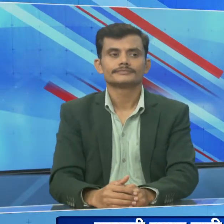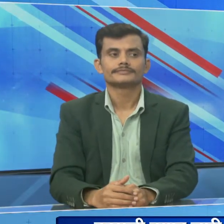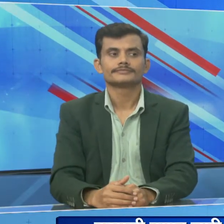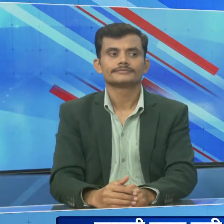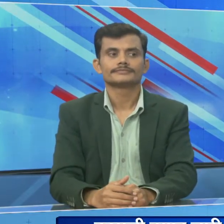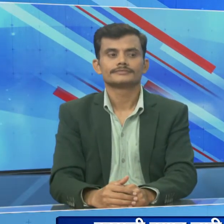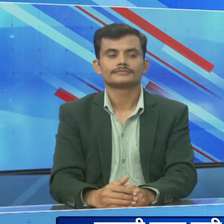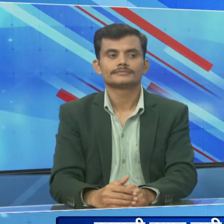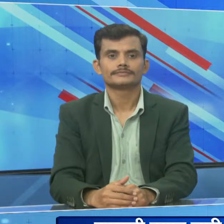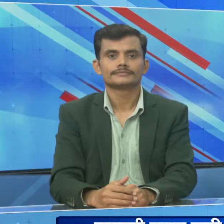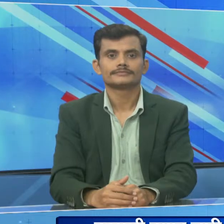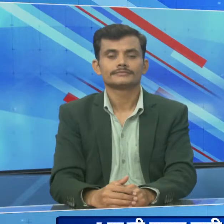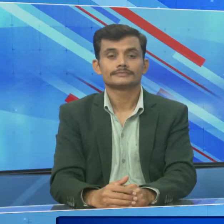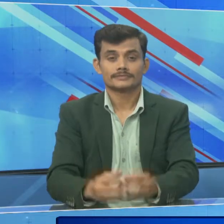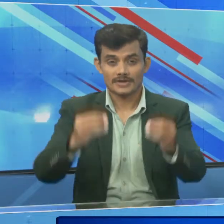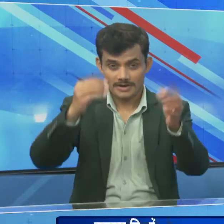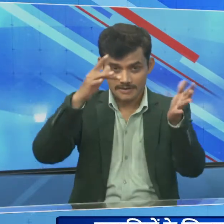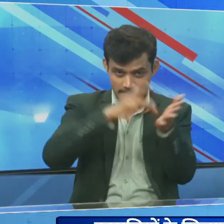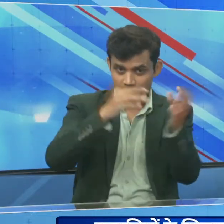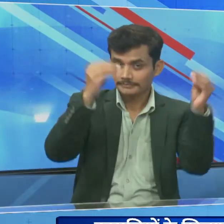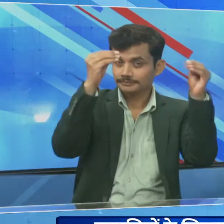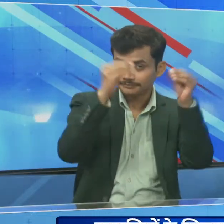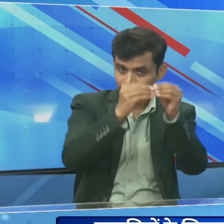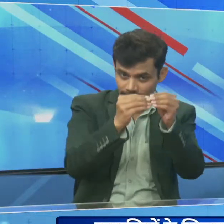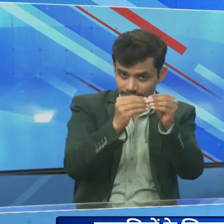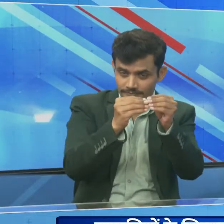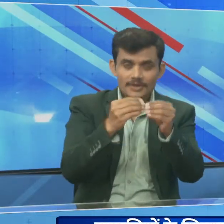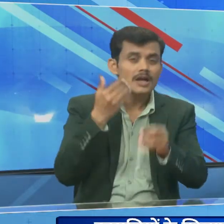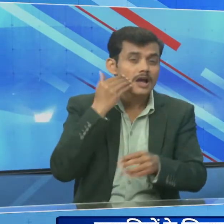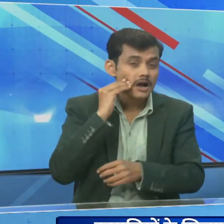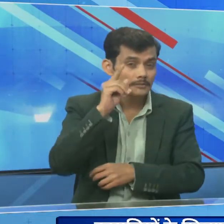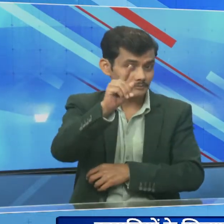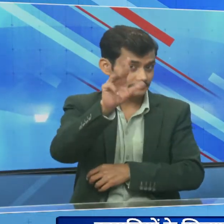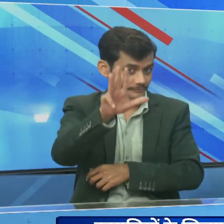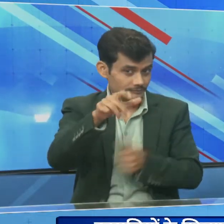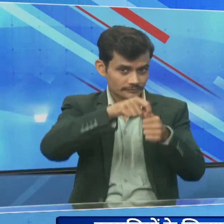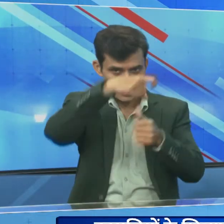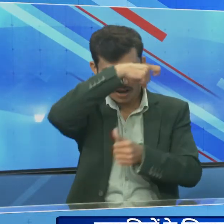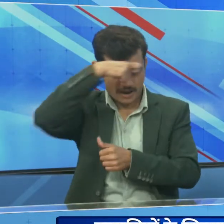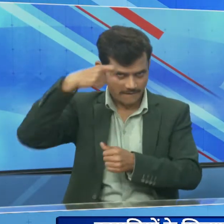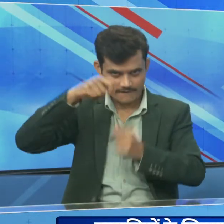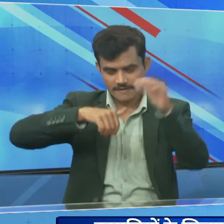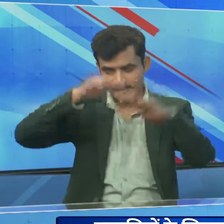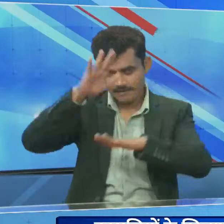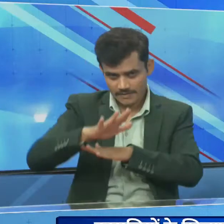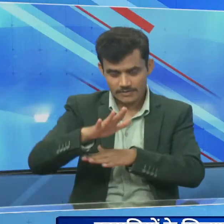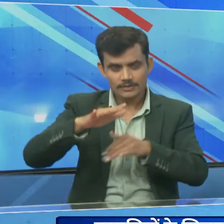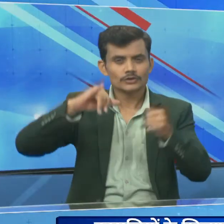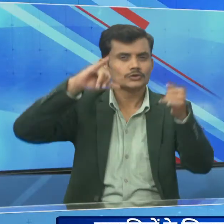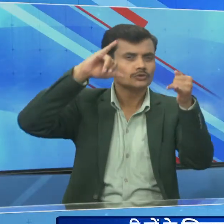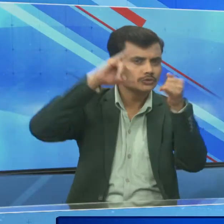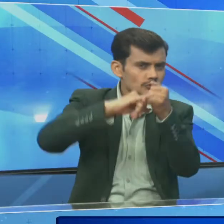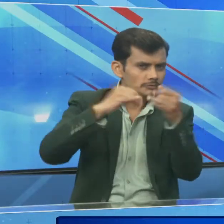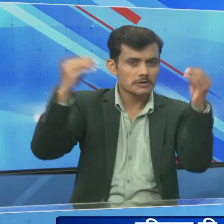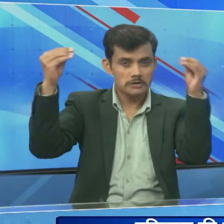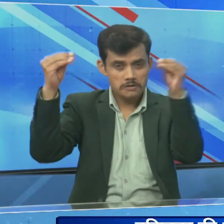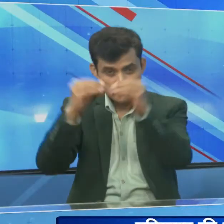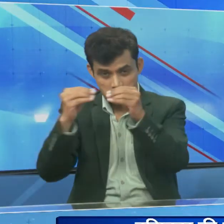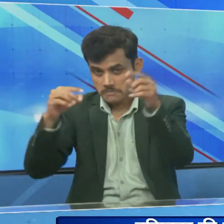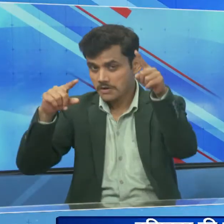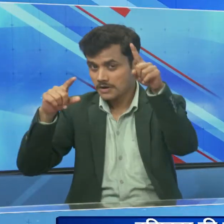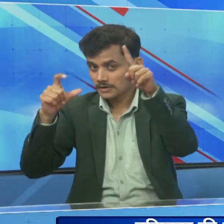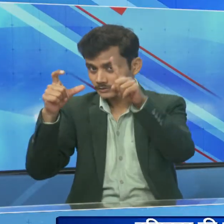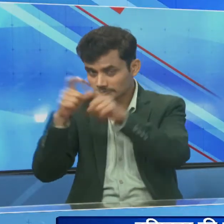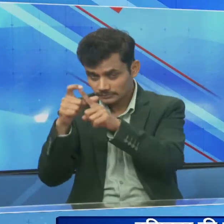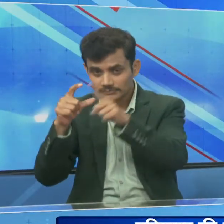बस्तर लोकसभा में पहले चरण यानी 19 अप्रैल को मतदान होना है। सुकमा, बीजापुर और दंतेवाड़ा के कुछ इलाकों